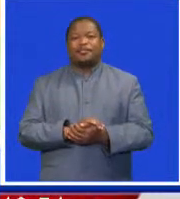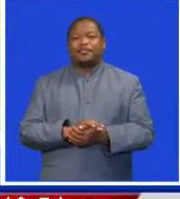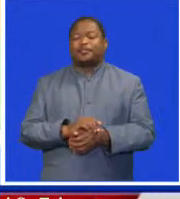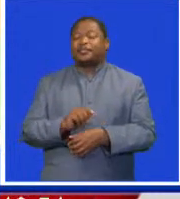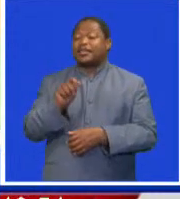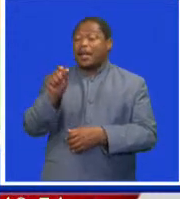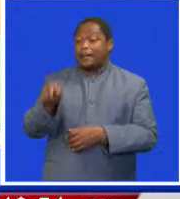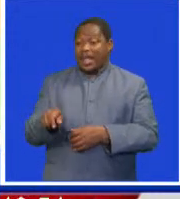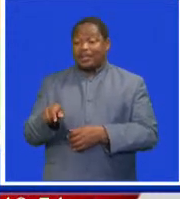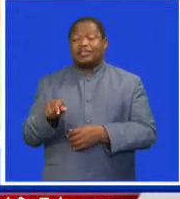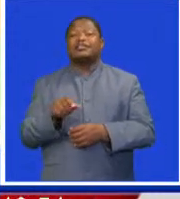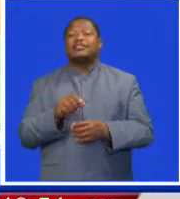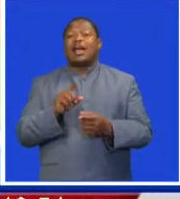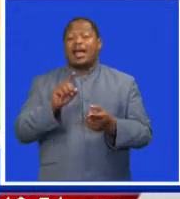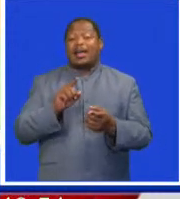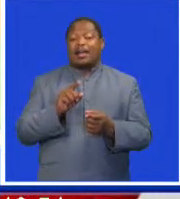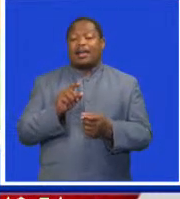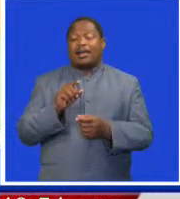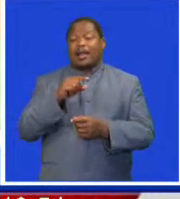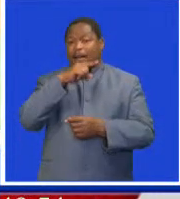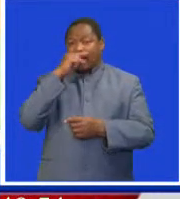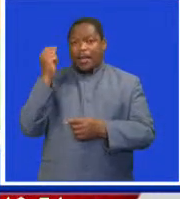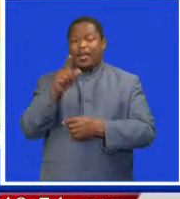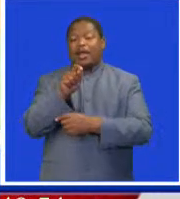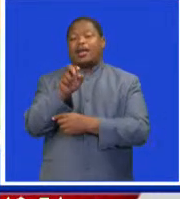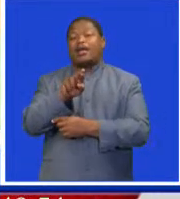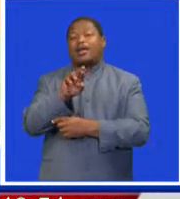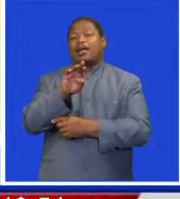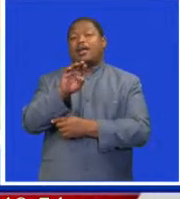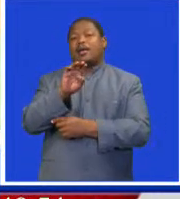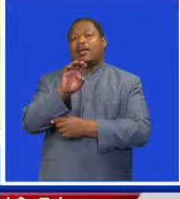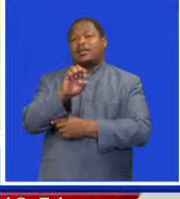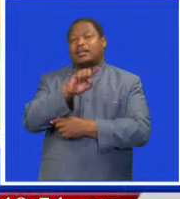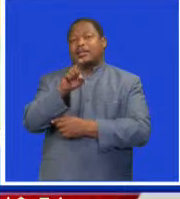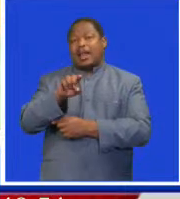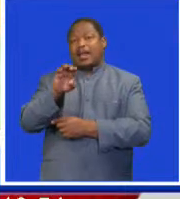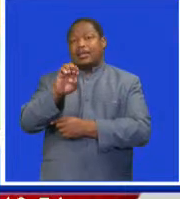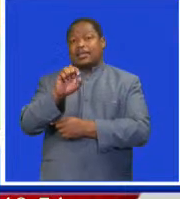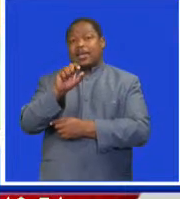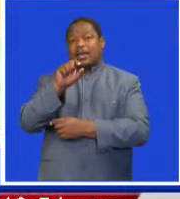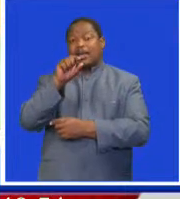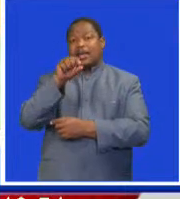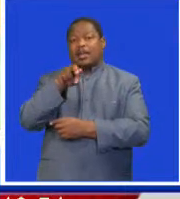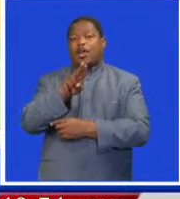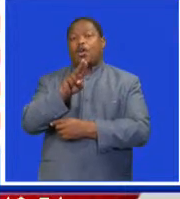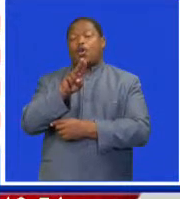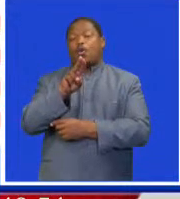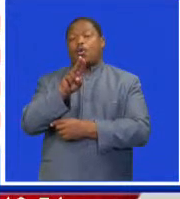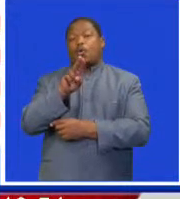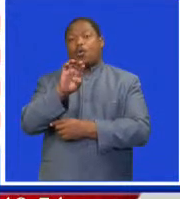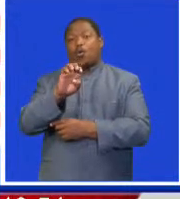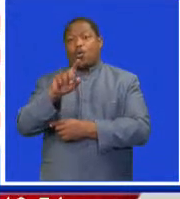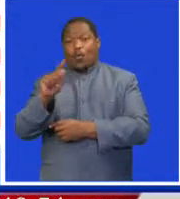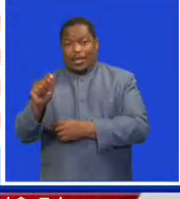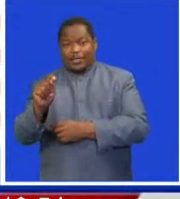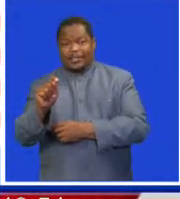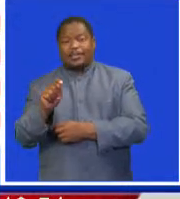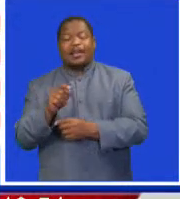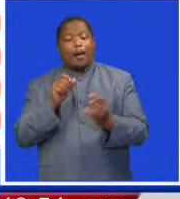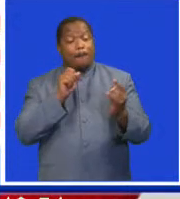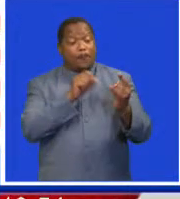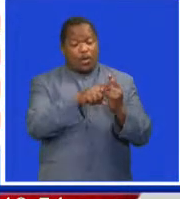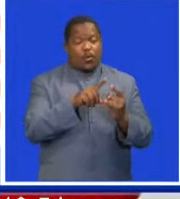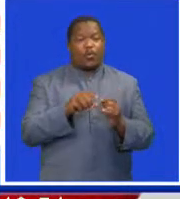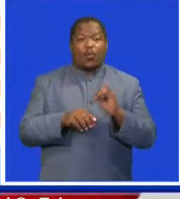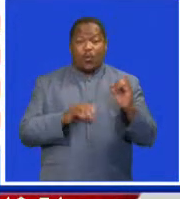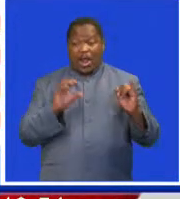ivila yokunqoba lo mdlalo lokube sekuyibeka yaba yelishumi nesikhombisa elihleni lomdlalo lesendlule licembu le-Watford, Bournemouth kanye ne-Norwich